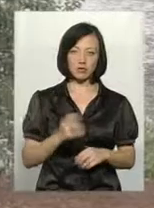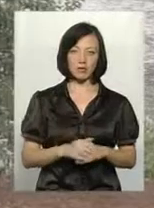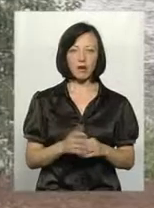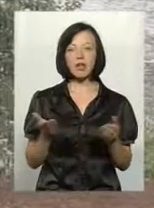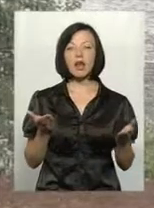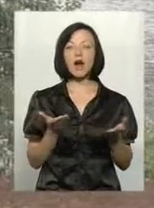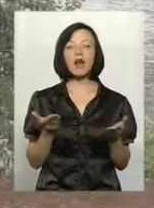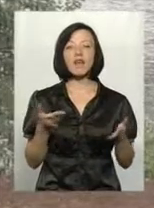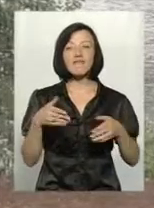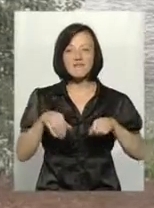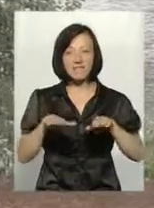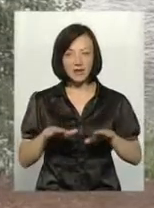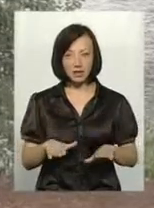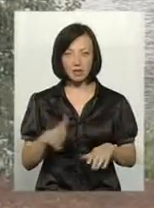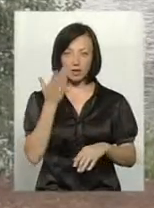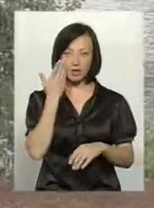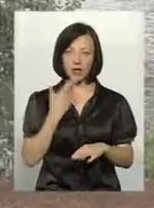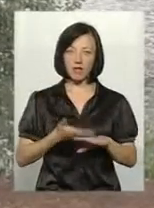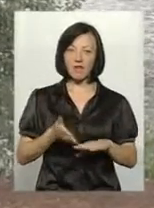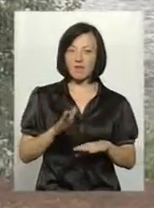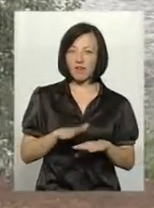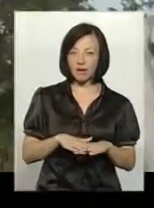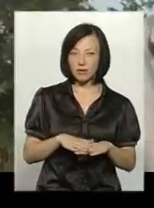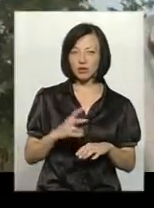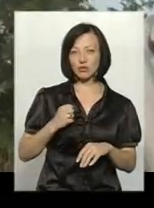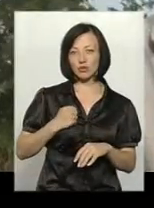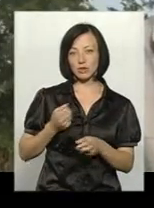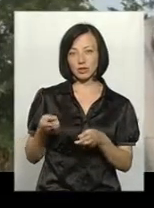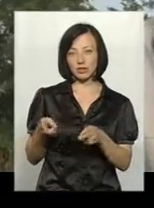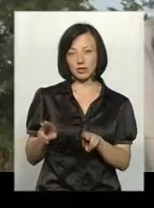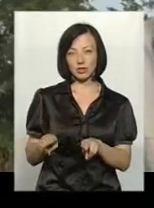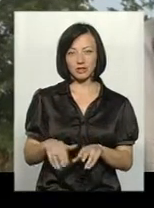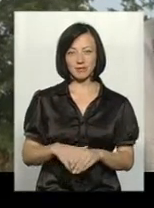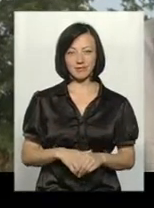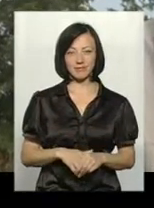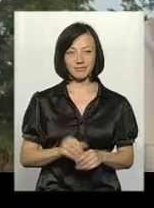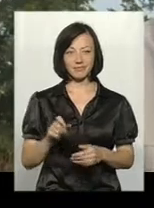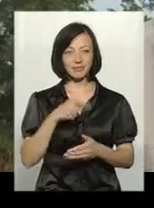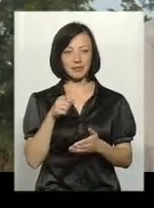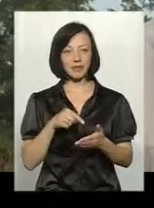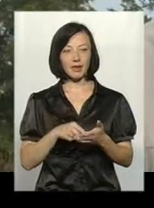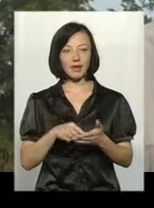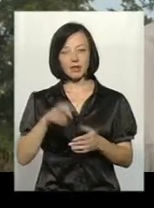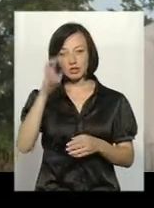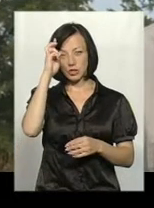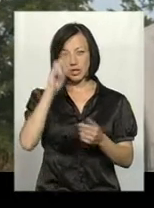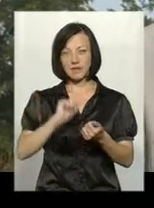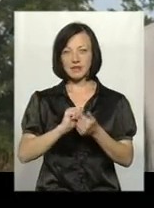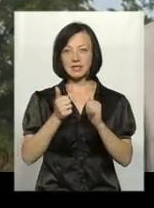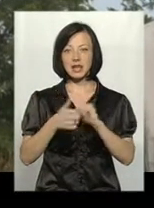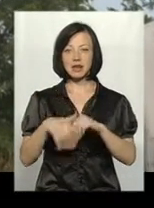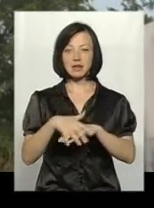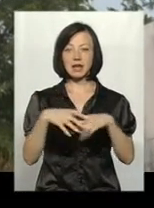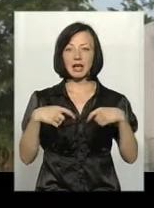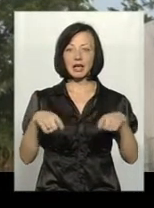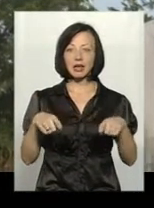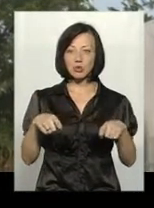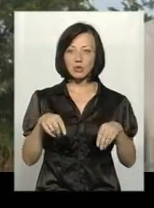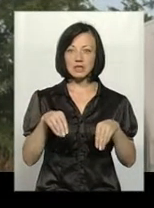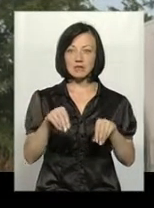тоді альтернатива, коли важко нести, але й шкода залишити валізи? Держава замість ринку землі влаштувати